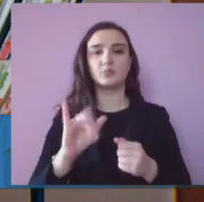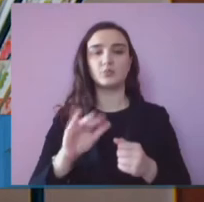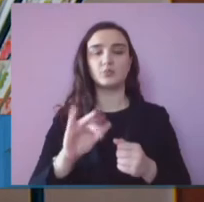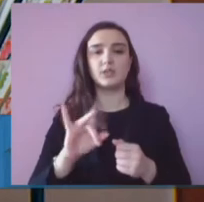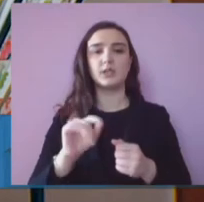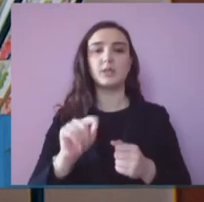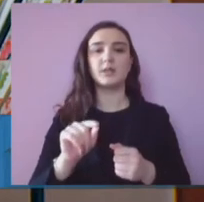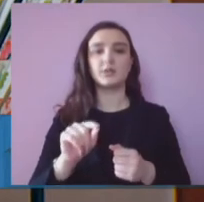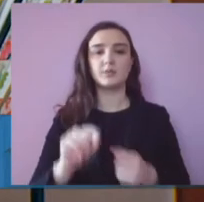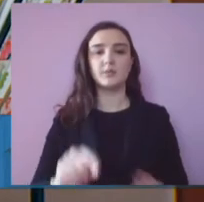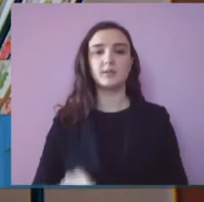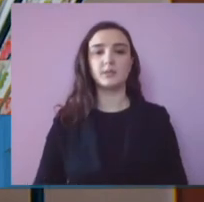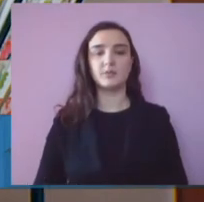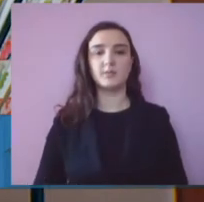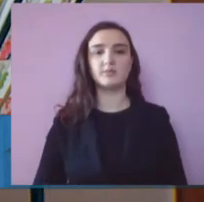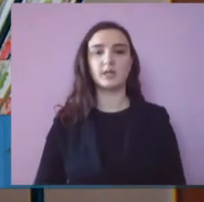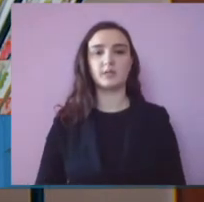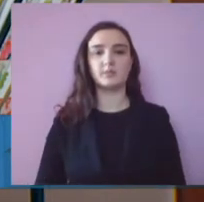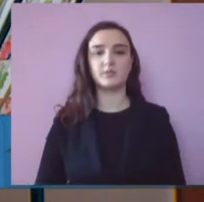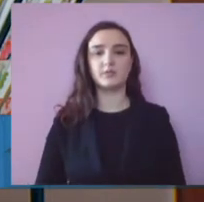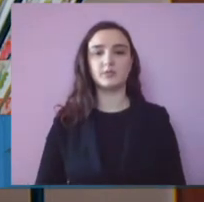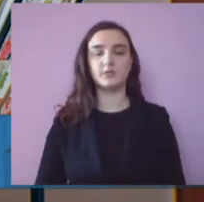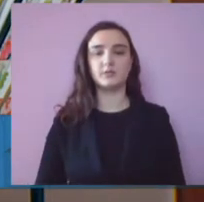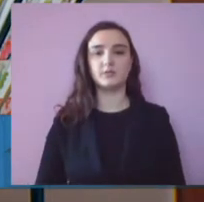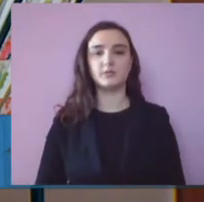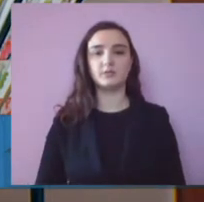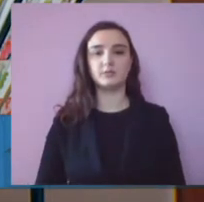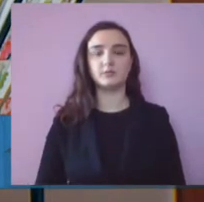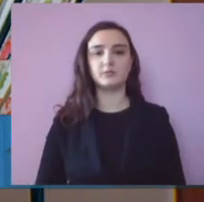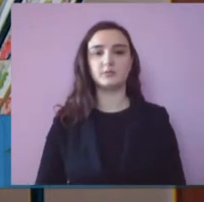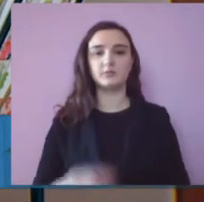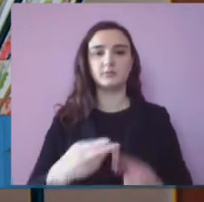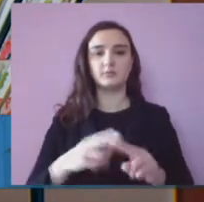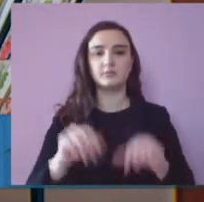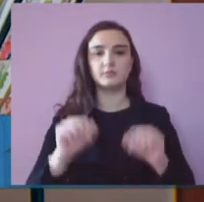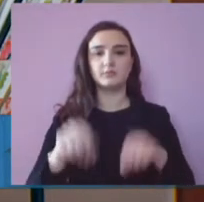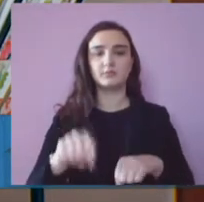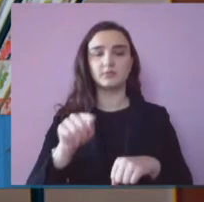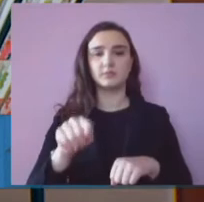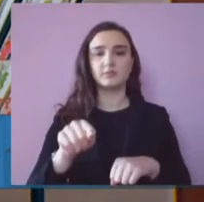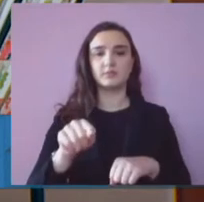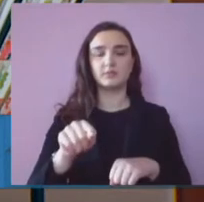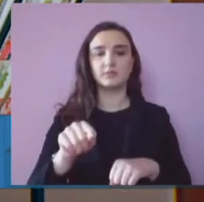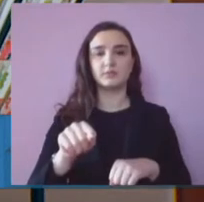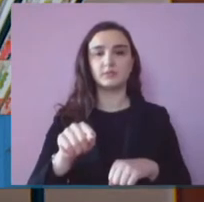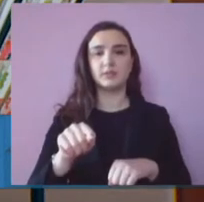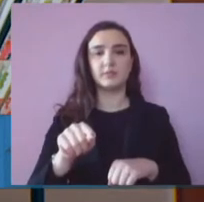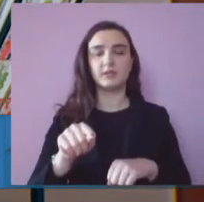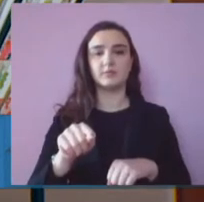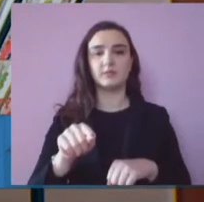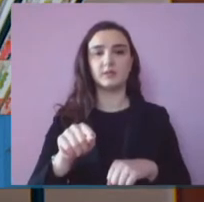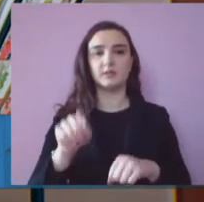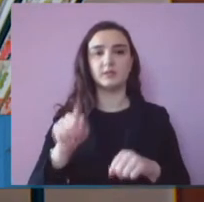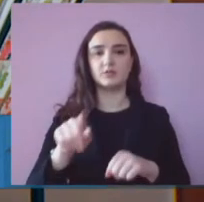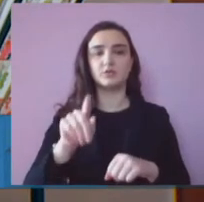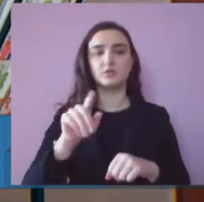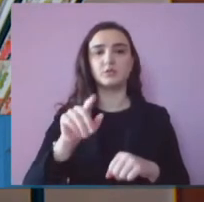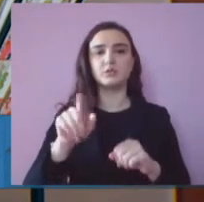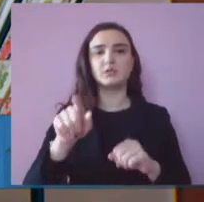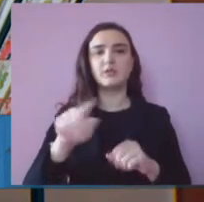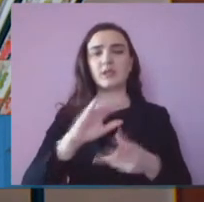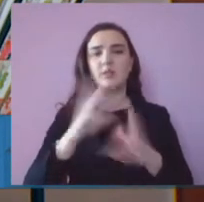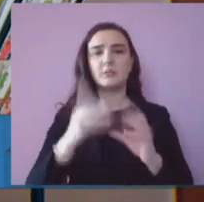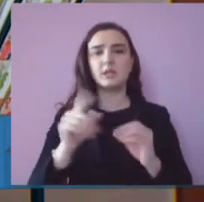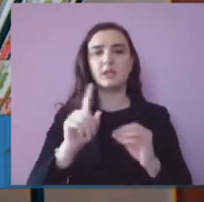დარღვევების მაპროვოცირებელი ფაქტორის ზემოქმედება. ეს შეიძლება იყოს თავის ტვინის იმ სტრუქტურაზე ზემოქმედება, რომელიც